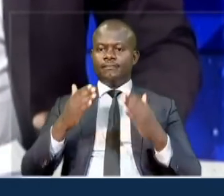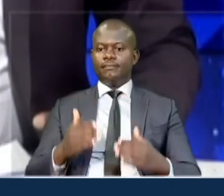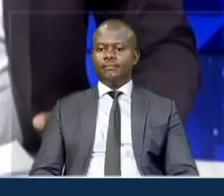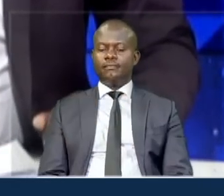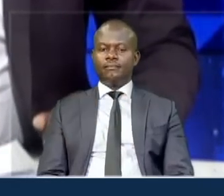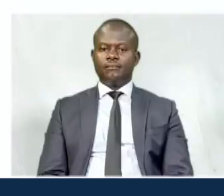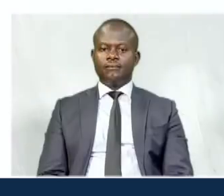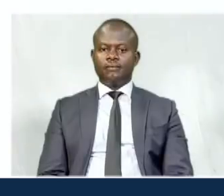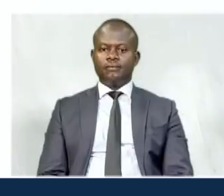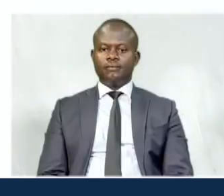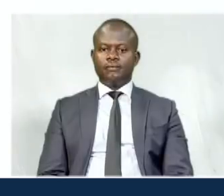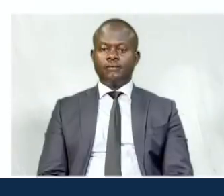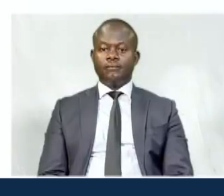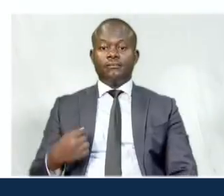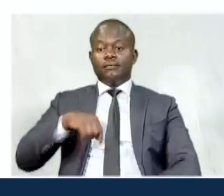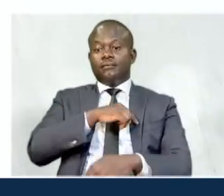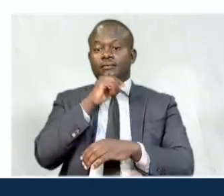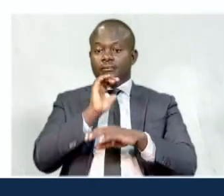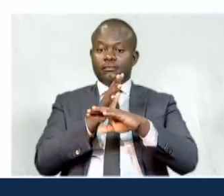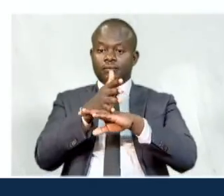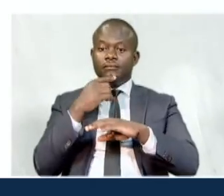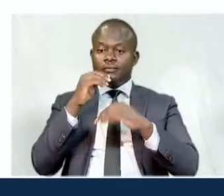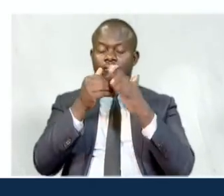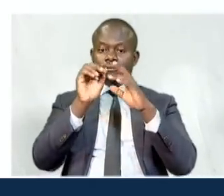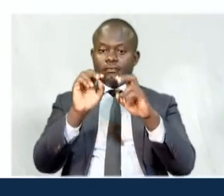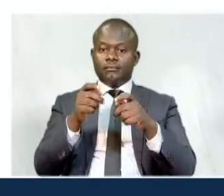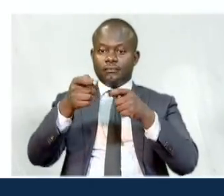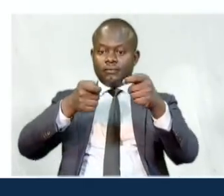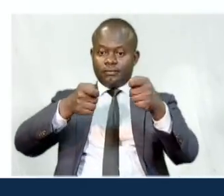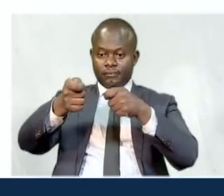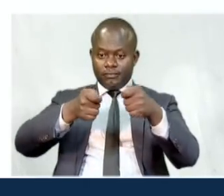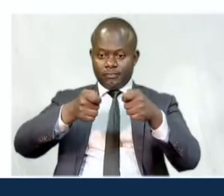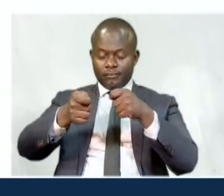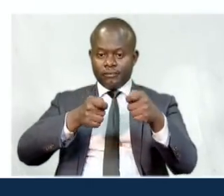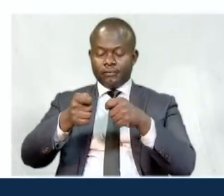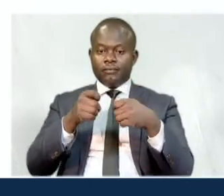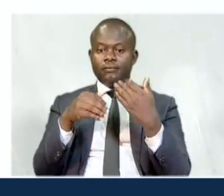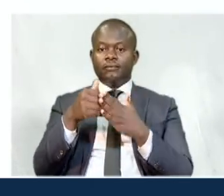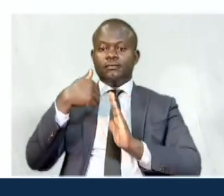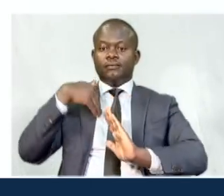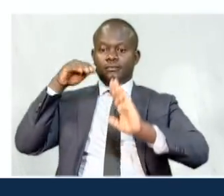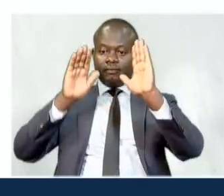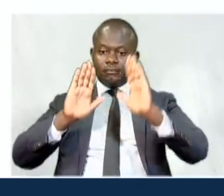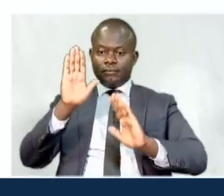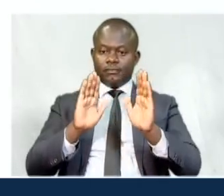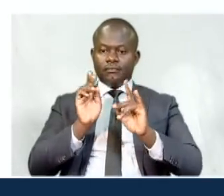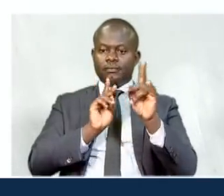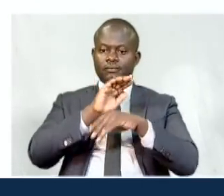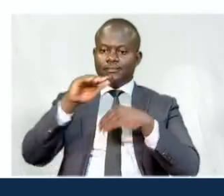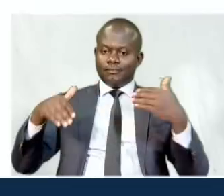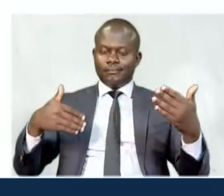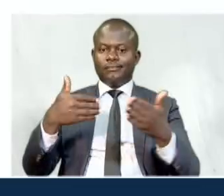Ndumva nta cyarenza kuvuga yuko ni ubutegetsi bugirwamo uruhare